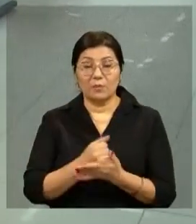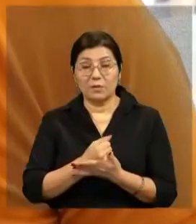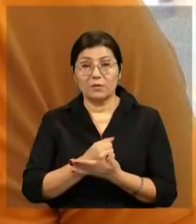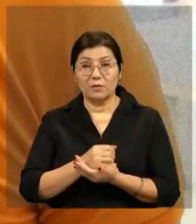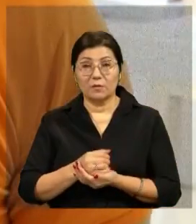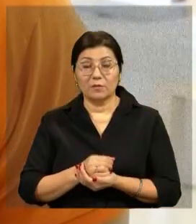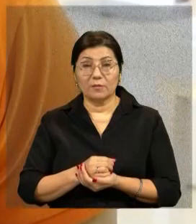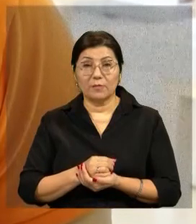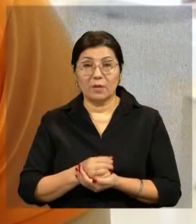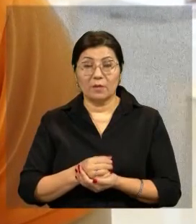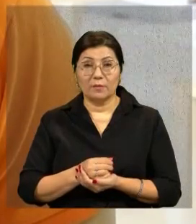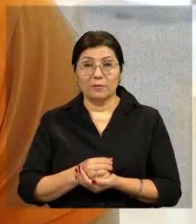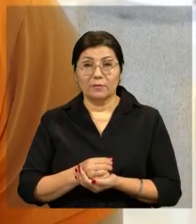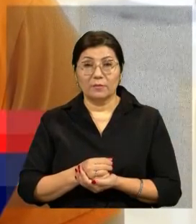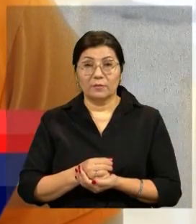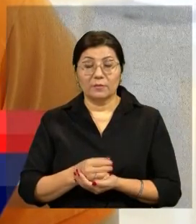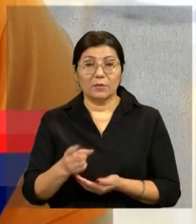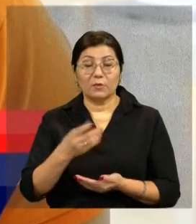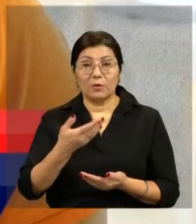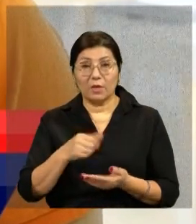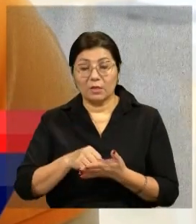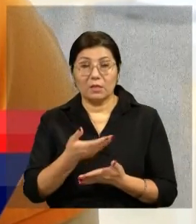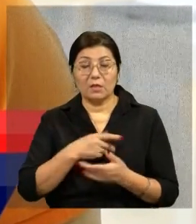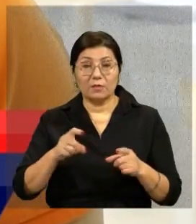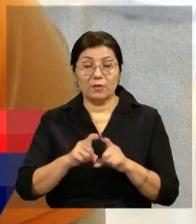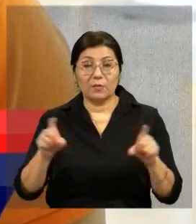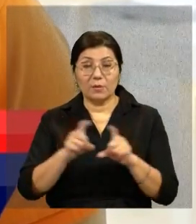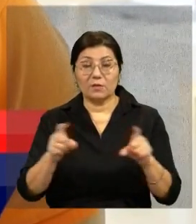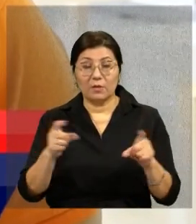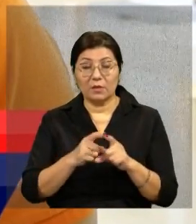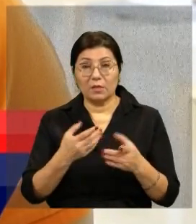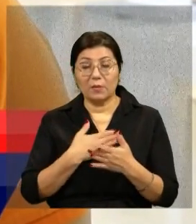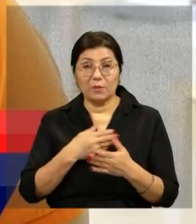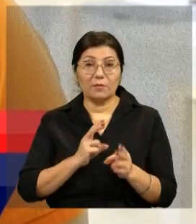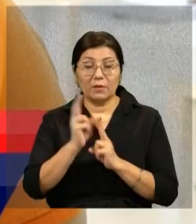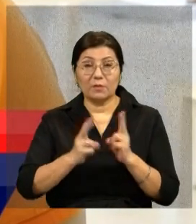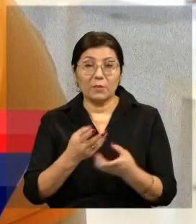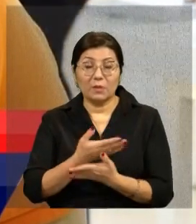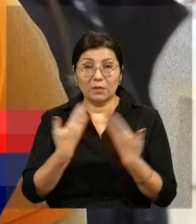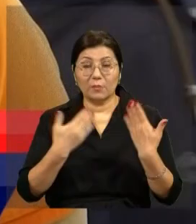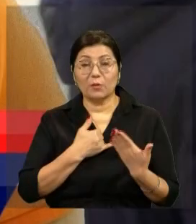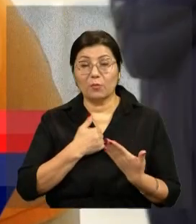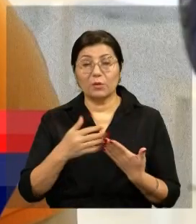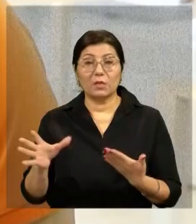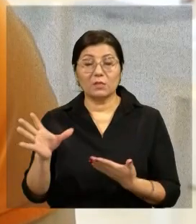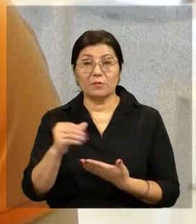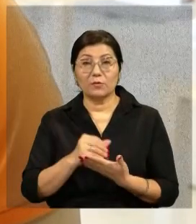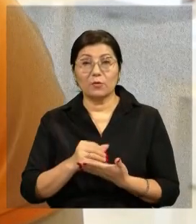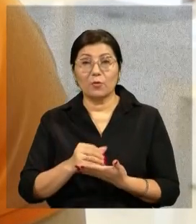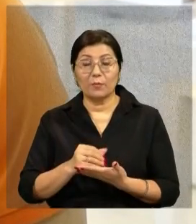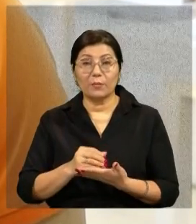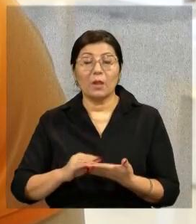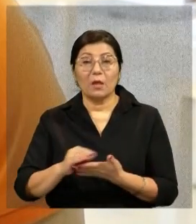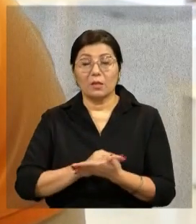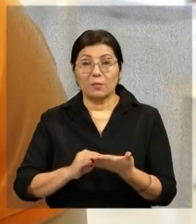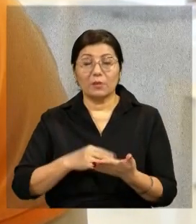значительные. Что касается нашего магазина, то претензий со стороны потребителей не поступало, потому что у нас вся информация обязательно идет